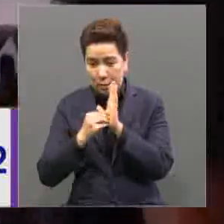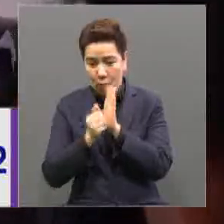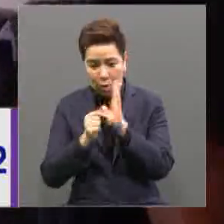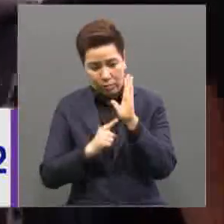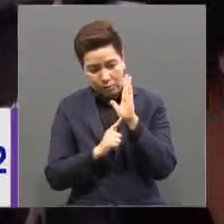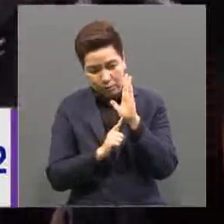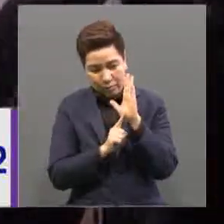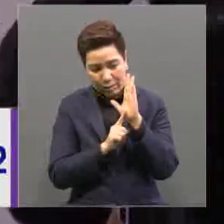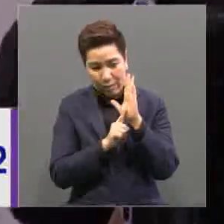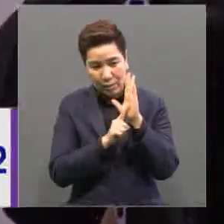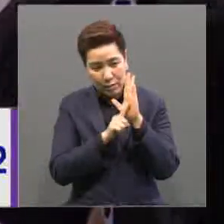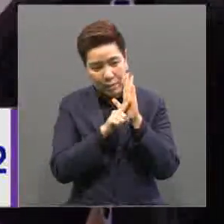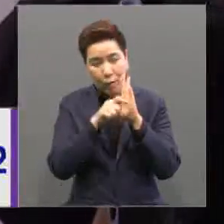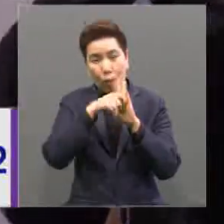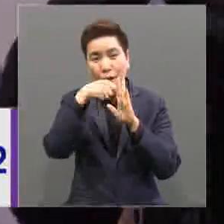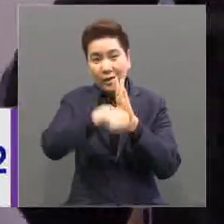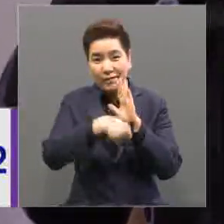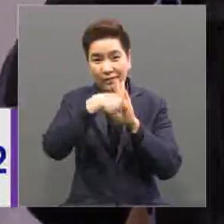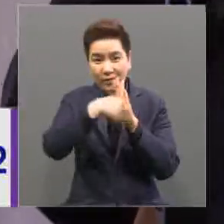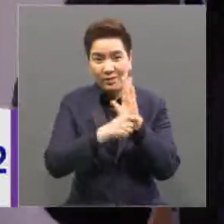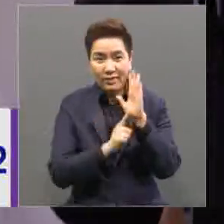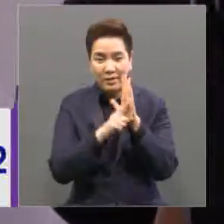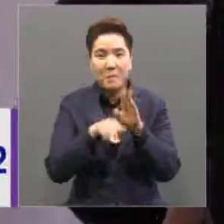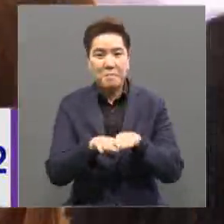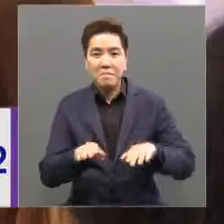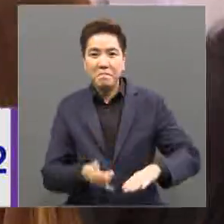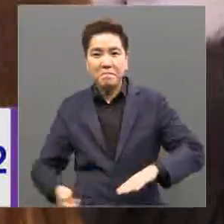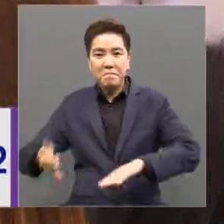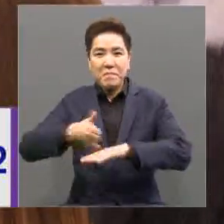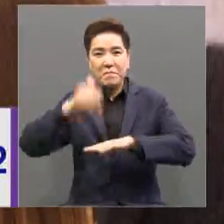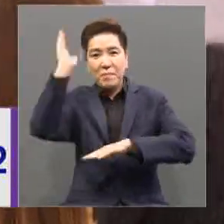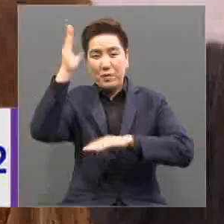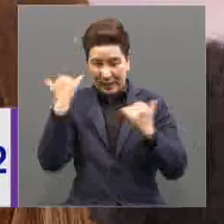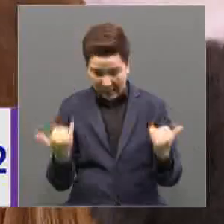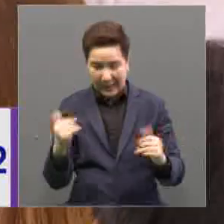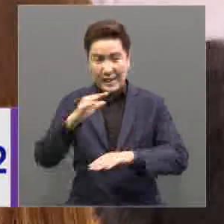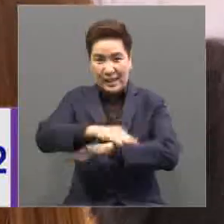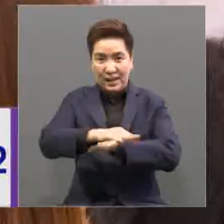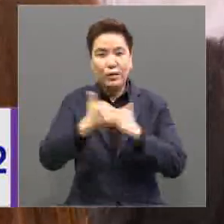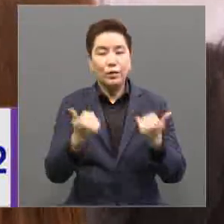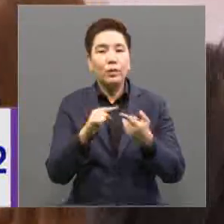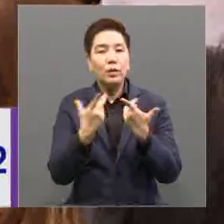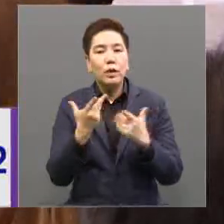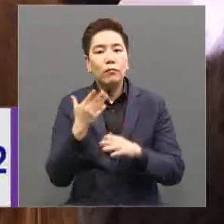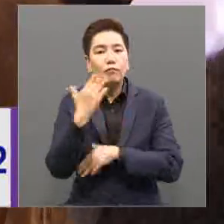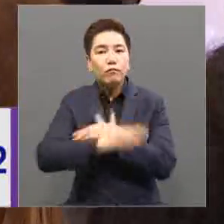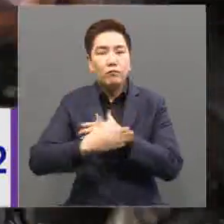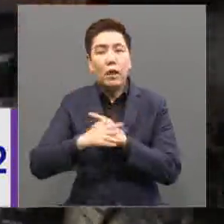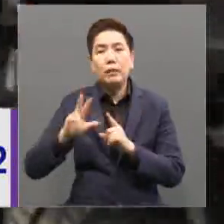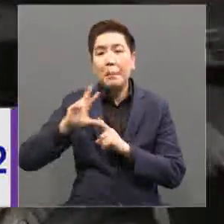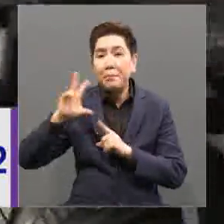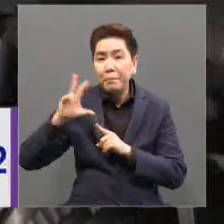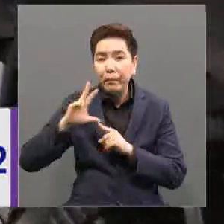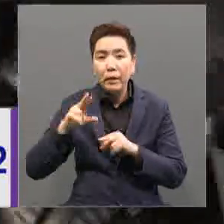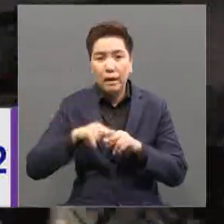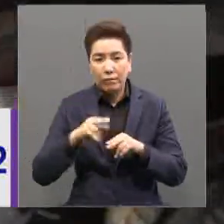ทพอภิวัฒน์นะครับมุ่งหน้าสู่โคราชเพื่อขึ้นเวทีปราศัยในช่วงเย็นนะฮะพลเอกประวิตรเนี่ยนั่งรถไฟชั้น3นะฮะ